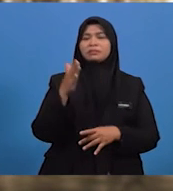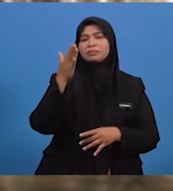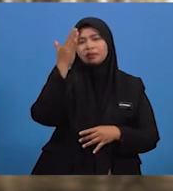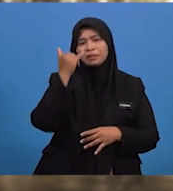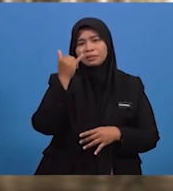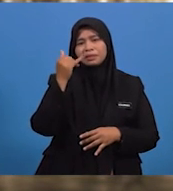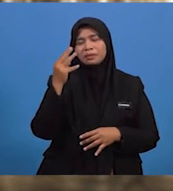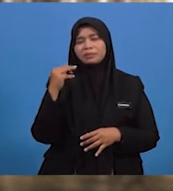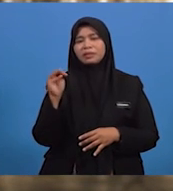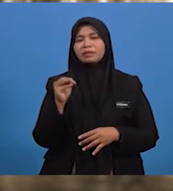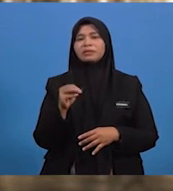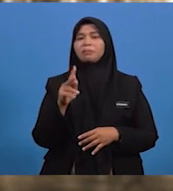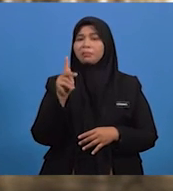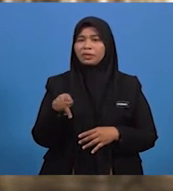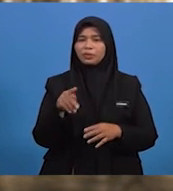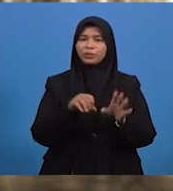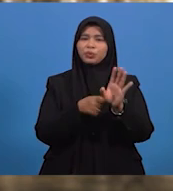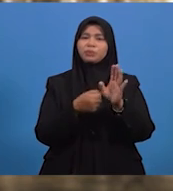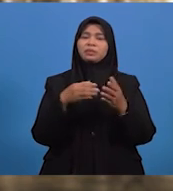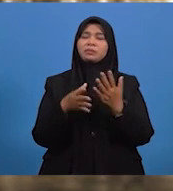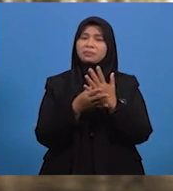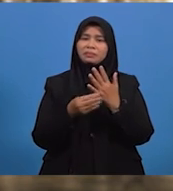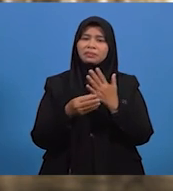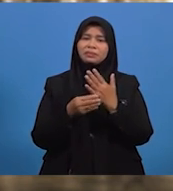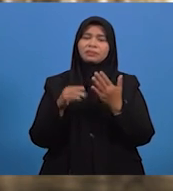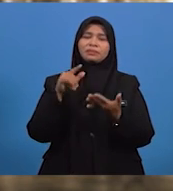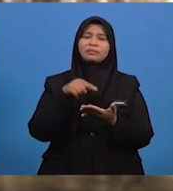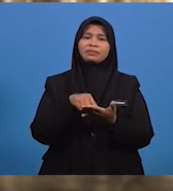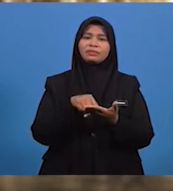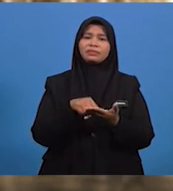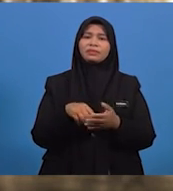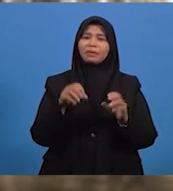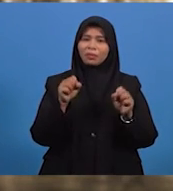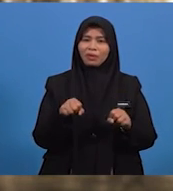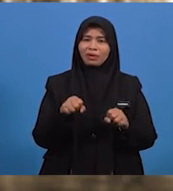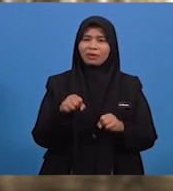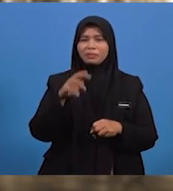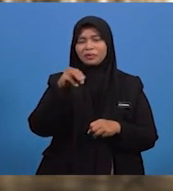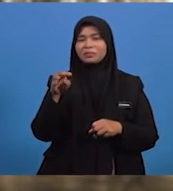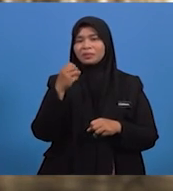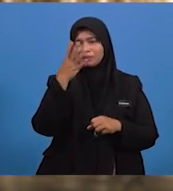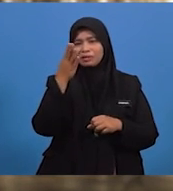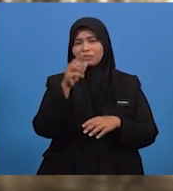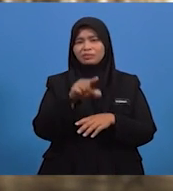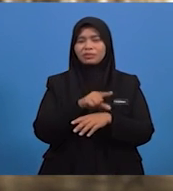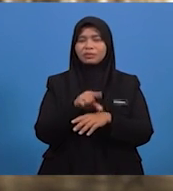mereka memerlukan sumber minyak ini? Boleh murid-murid menyatakan kegunaan minyak tersebut?